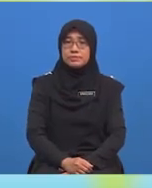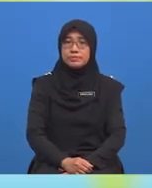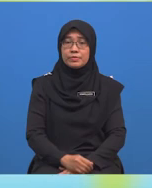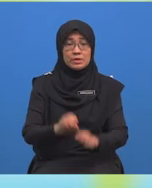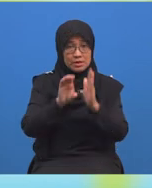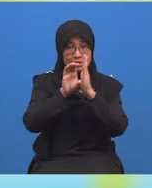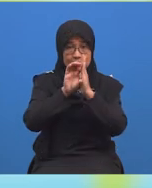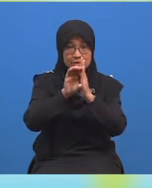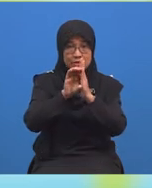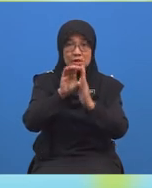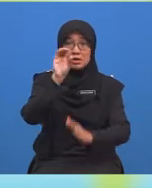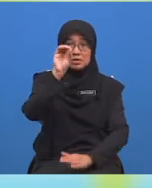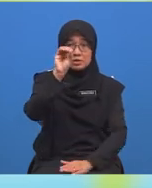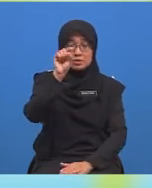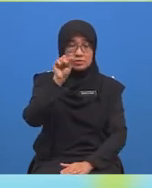Contohnya,